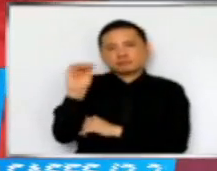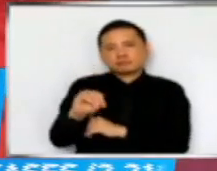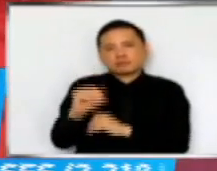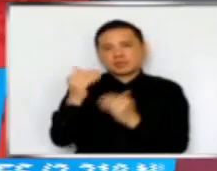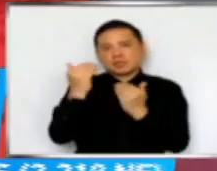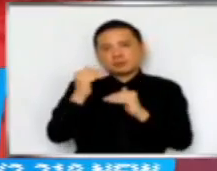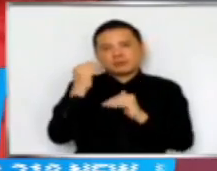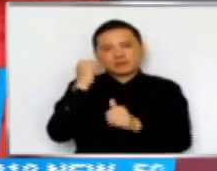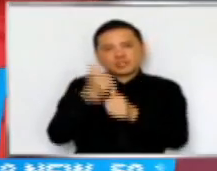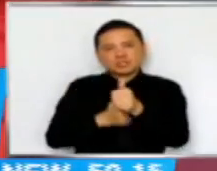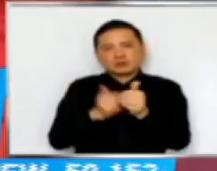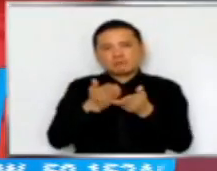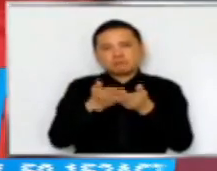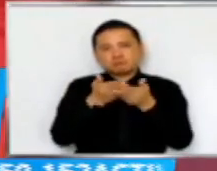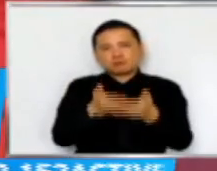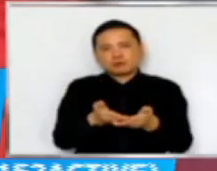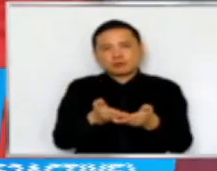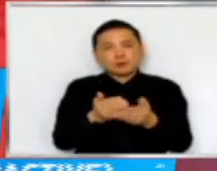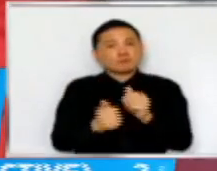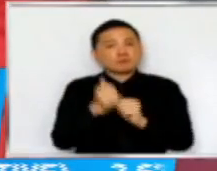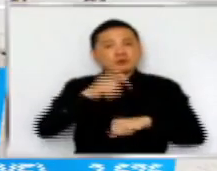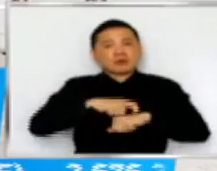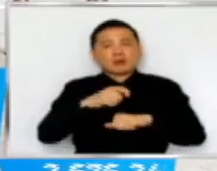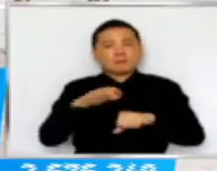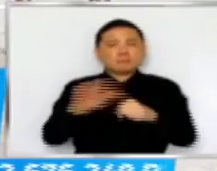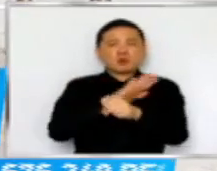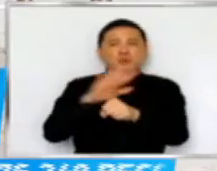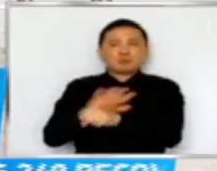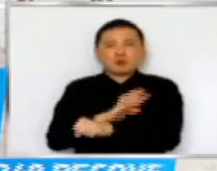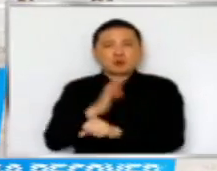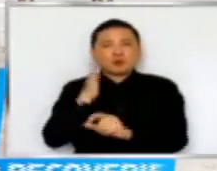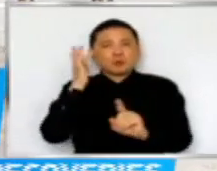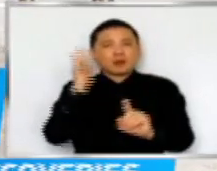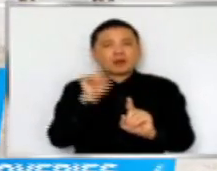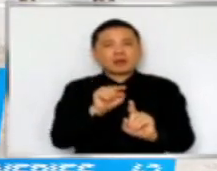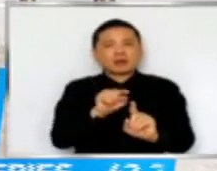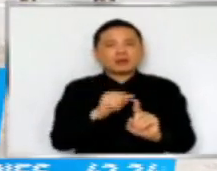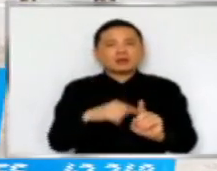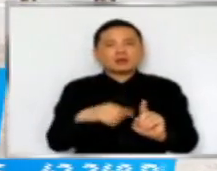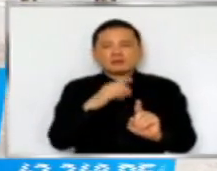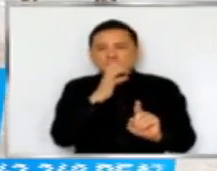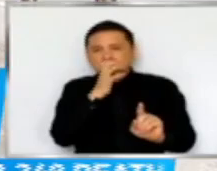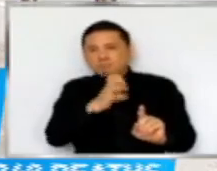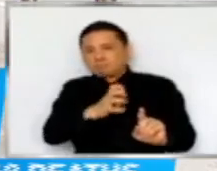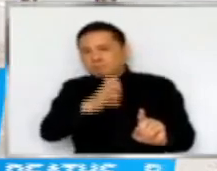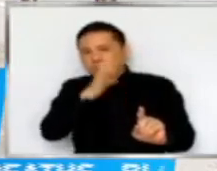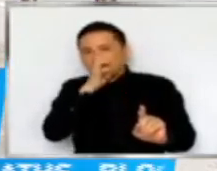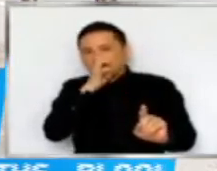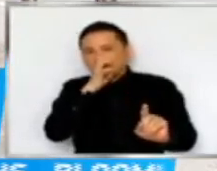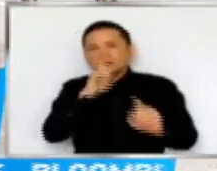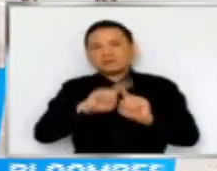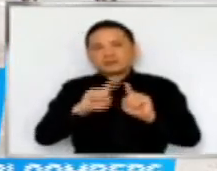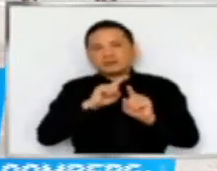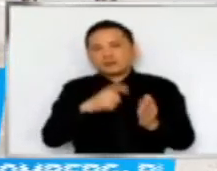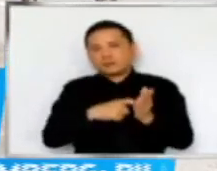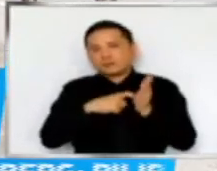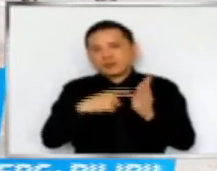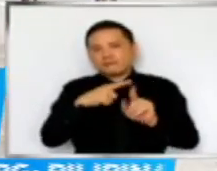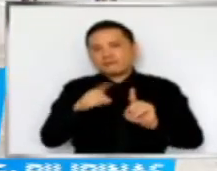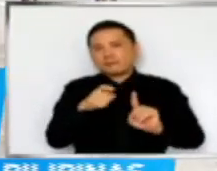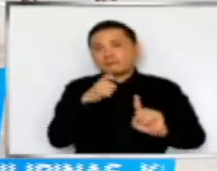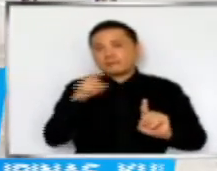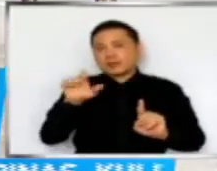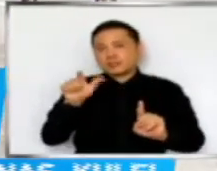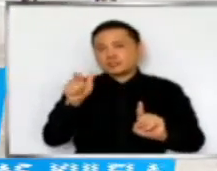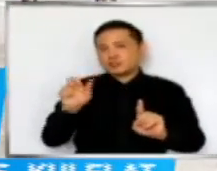ang kadalasang napupuno ngayong dahil sa wari nila'y sobrang higpit at ibang requirements ng mga LGU para sa